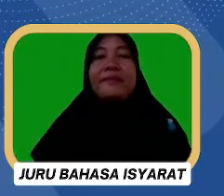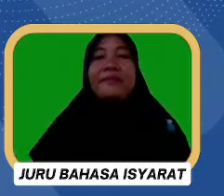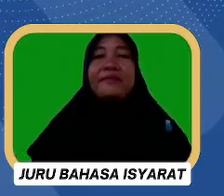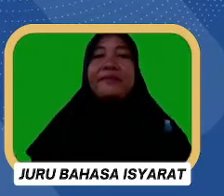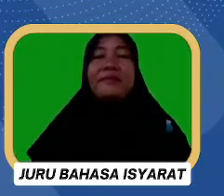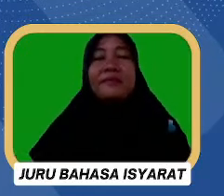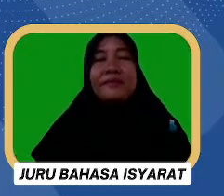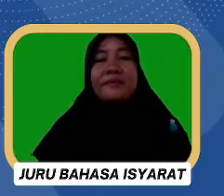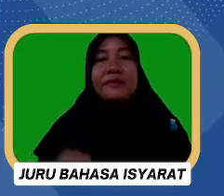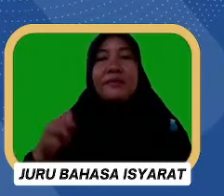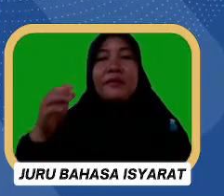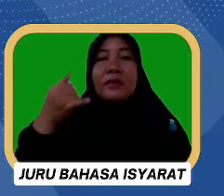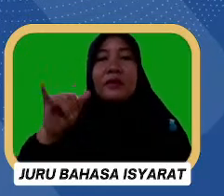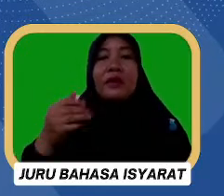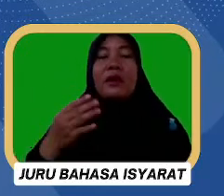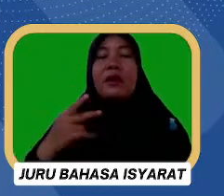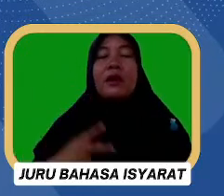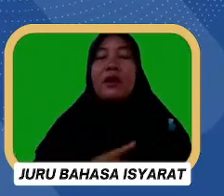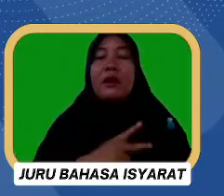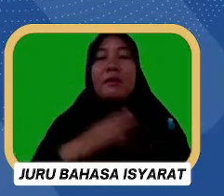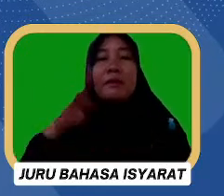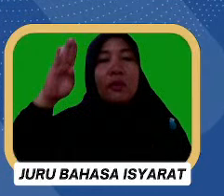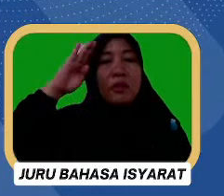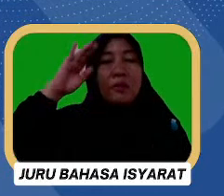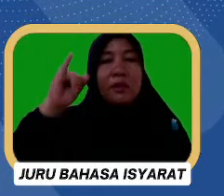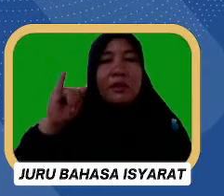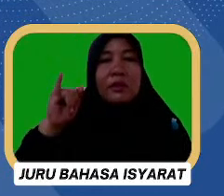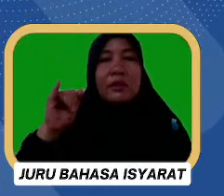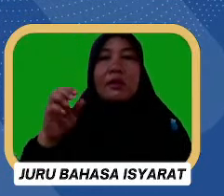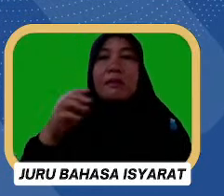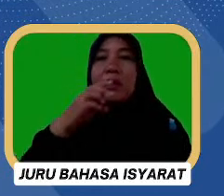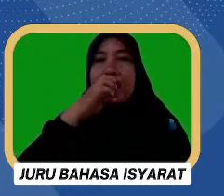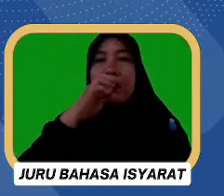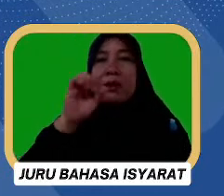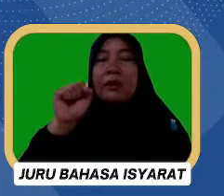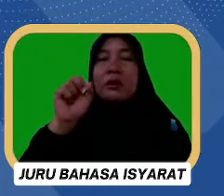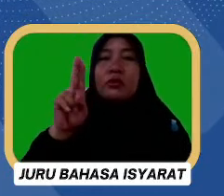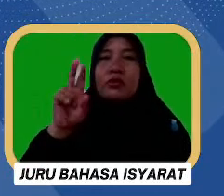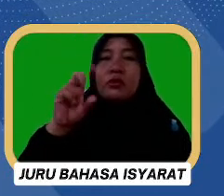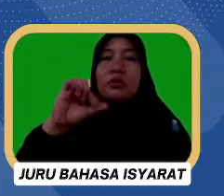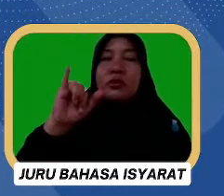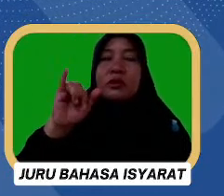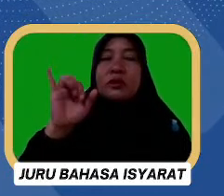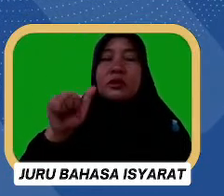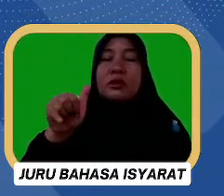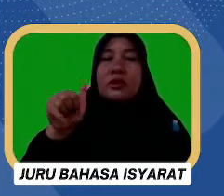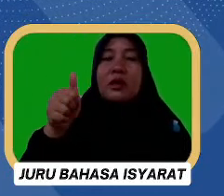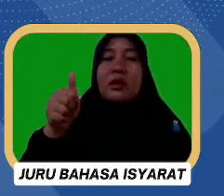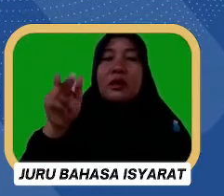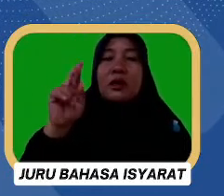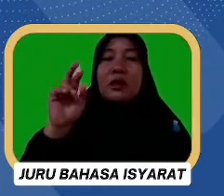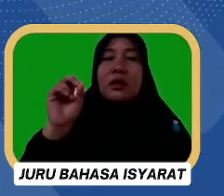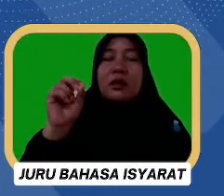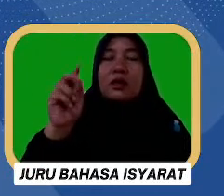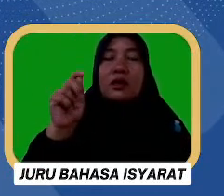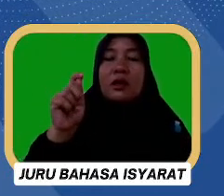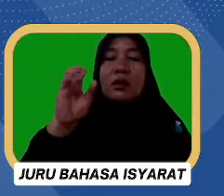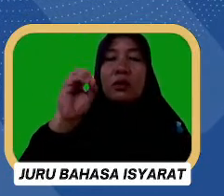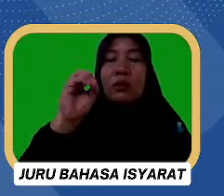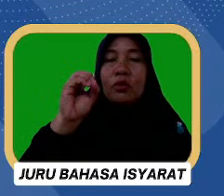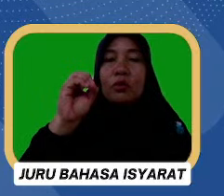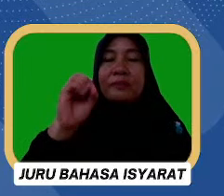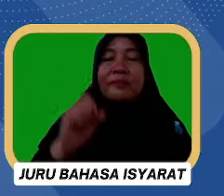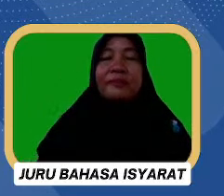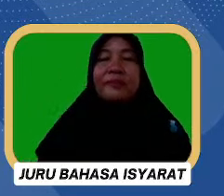hormati juga, Bapak Sugiyarto SPD MSI, selaku Kepala Sekolah SMA Negeri 1 Payaraman Ogan